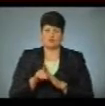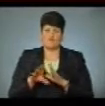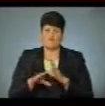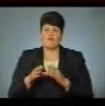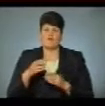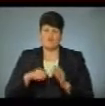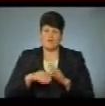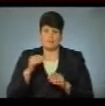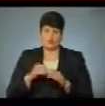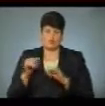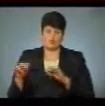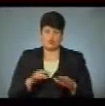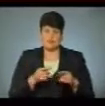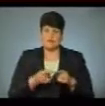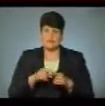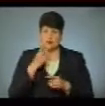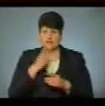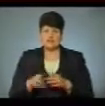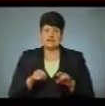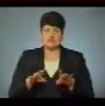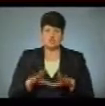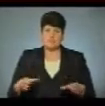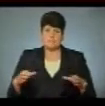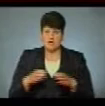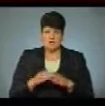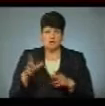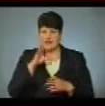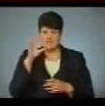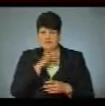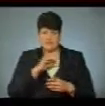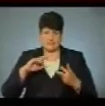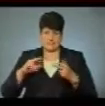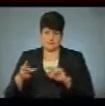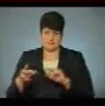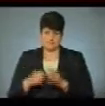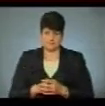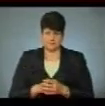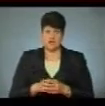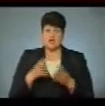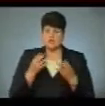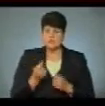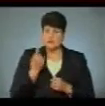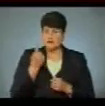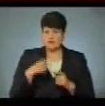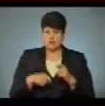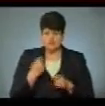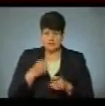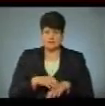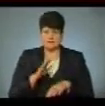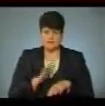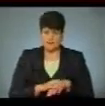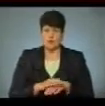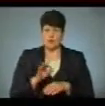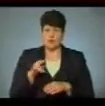Цей білборд ілюстрував рішення партії йти на вибори, його не встигли замінити. Ще про одне порушення, яке зафіксували представники опори в